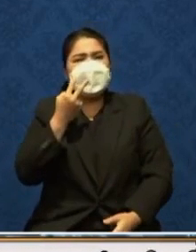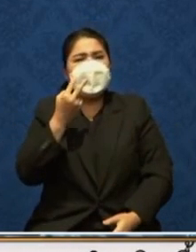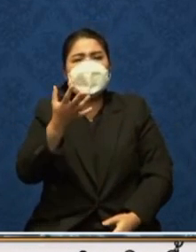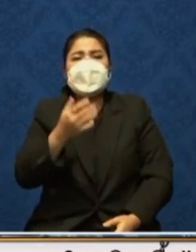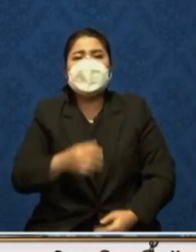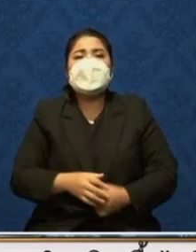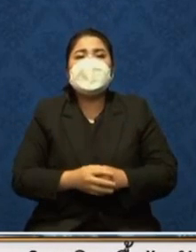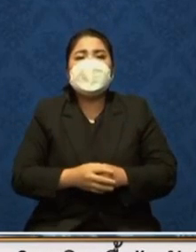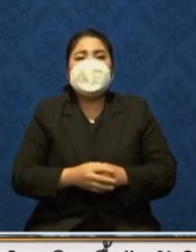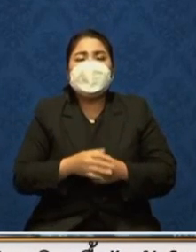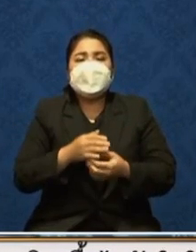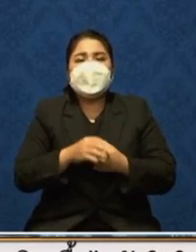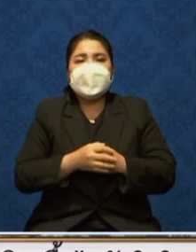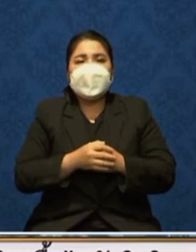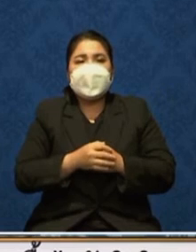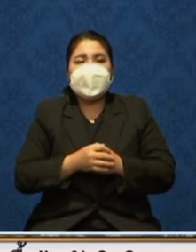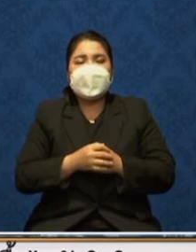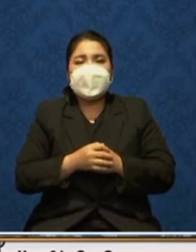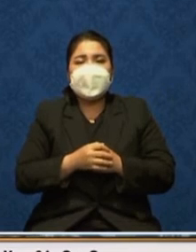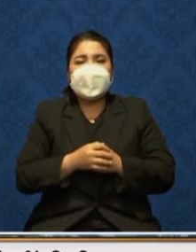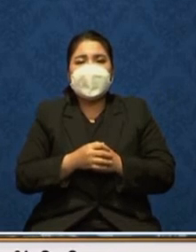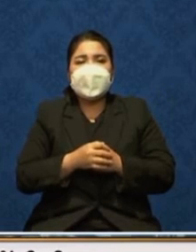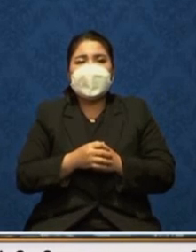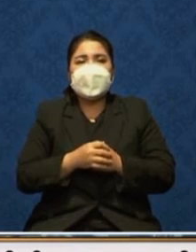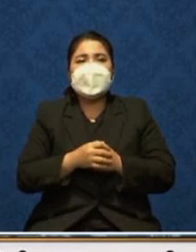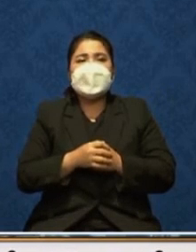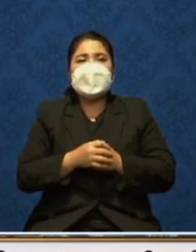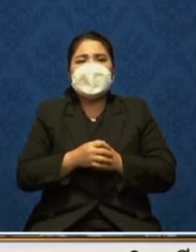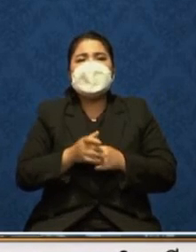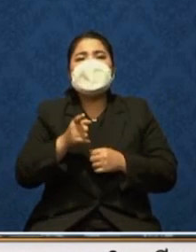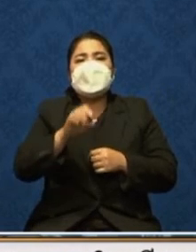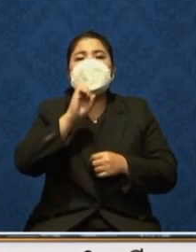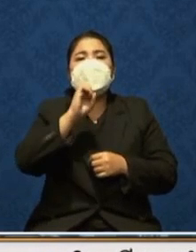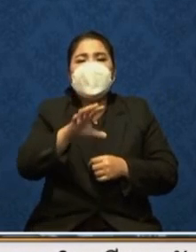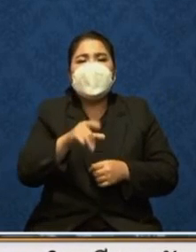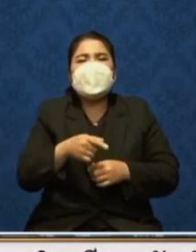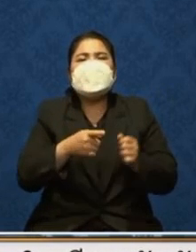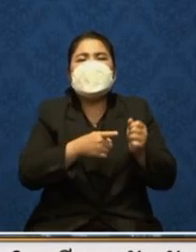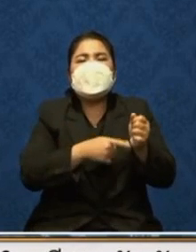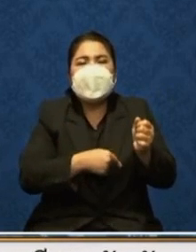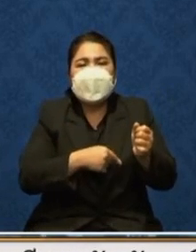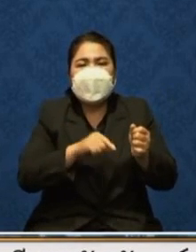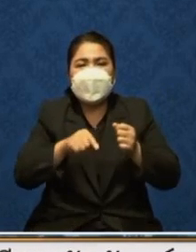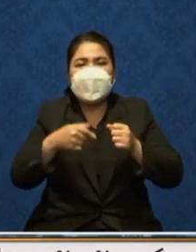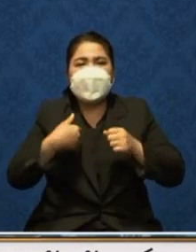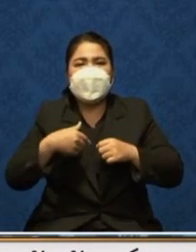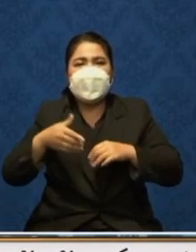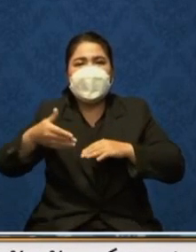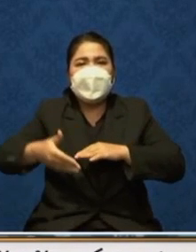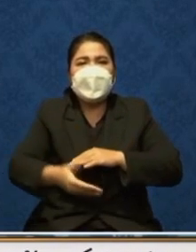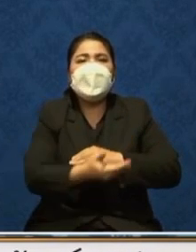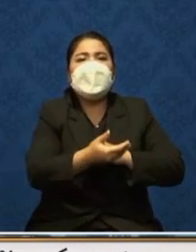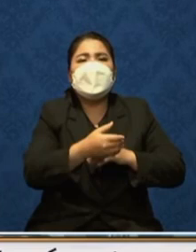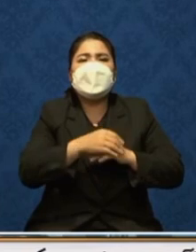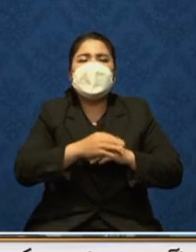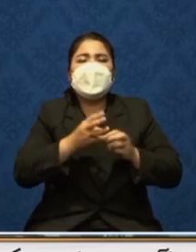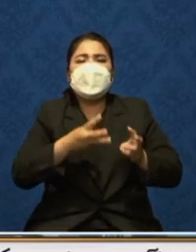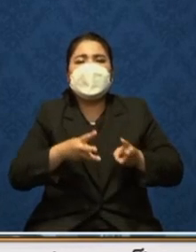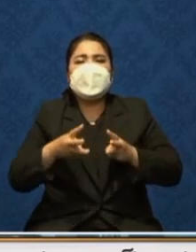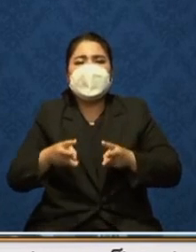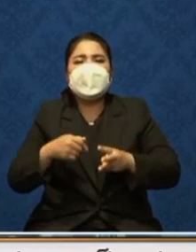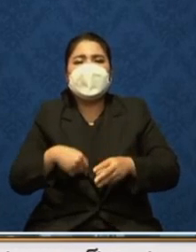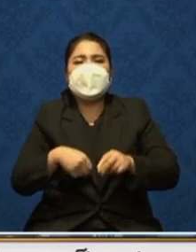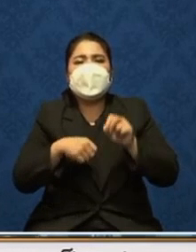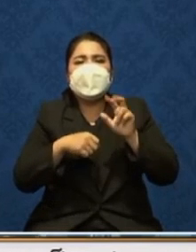ี่คืไม่ได้ประมูลแตประเค้นแล้วก็กลวโนดูว่ช้าก็เลยไปสร้างพราพาพลัวไปตักดวยการทำ EEC 3.